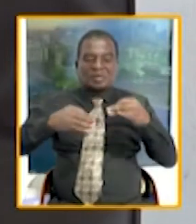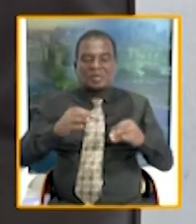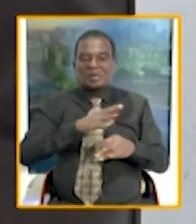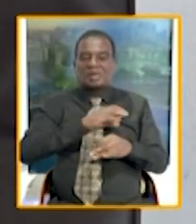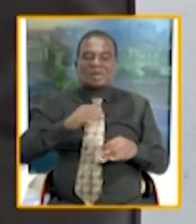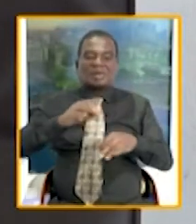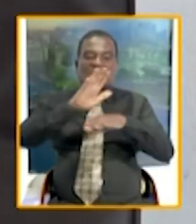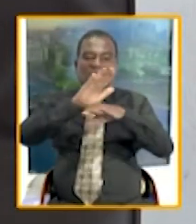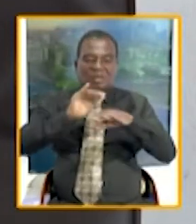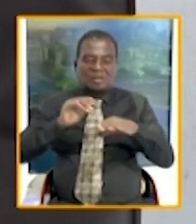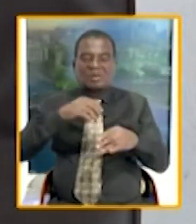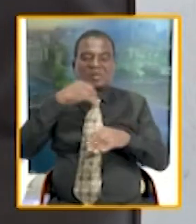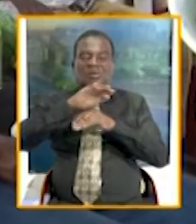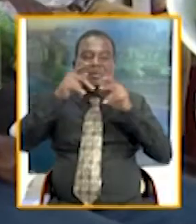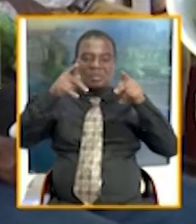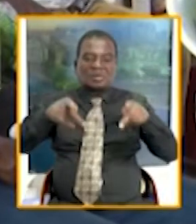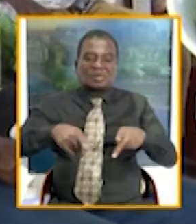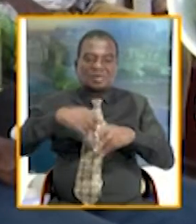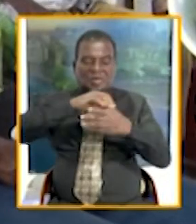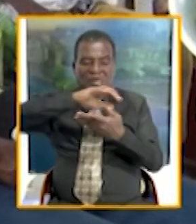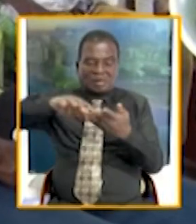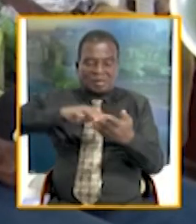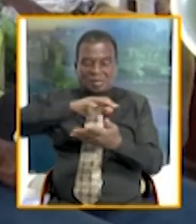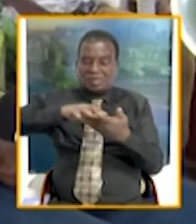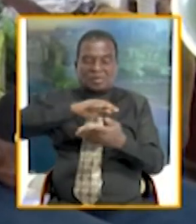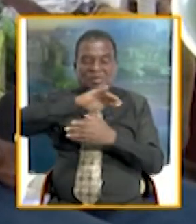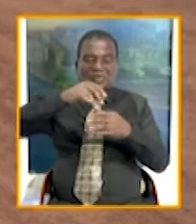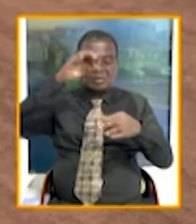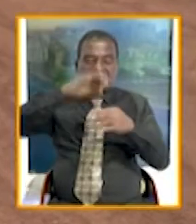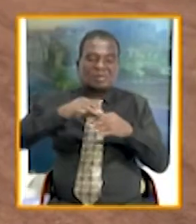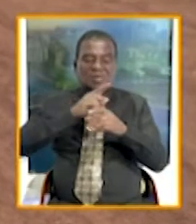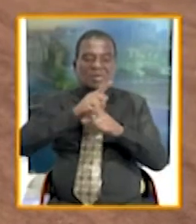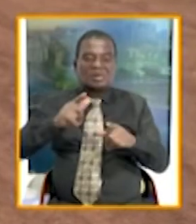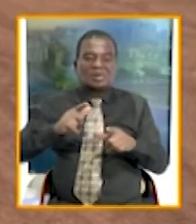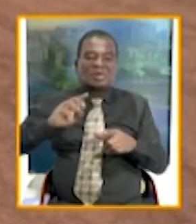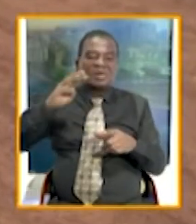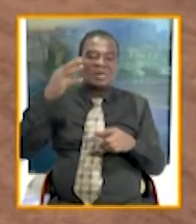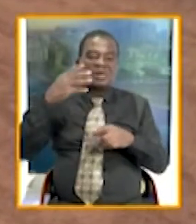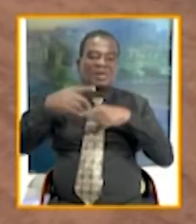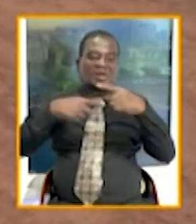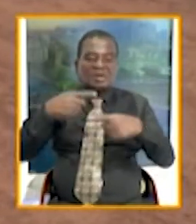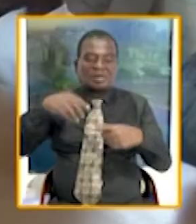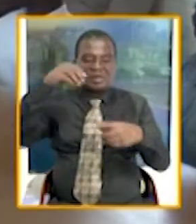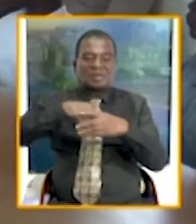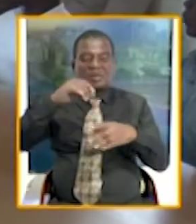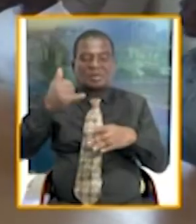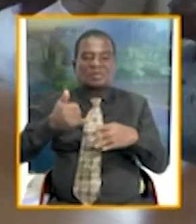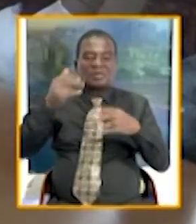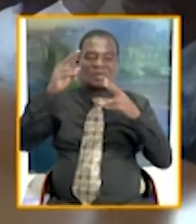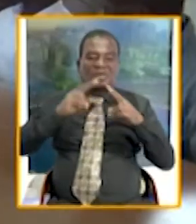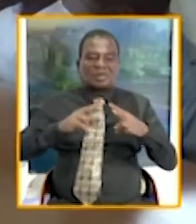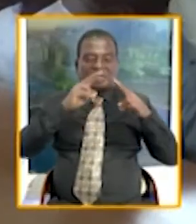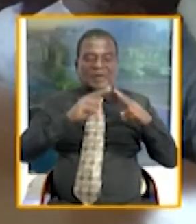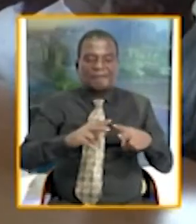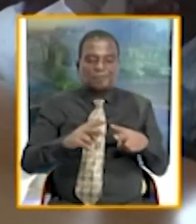et interpellations de toute personne qui troublerait les élections législatives. Cap sur Benleu et Danané. À Danané,